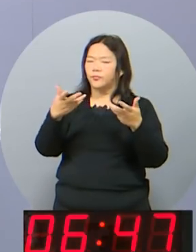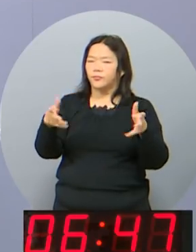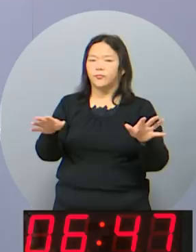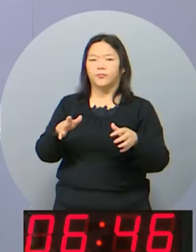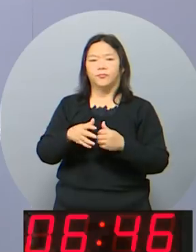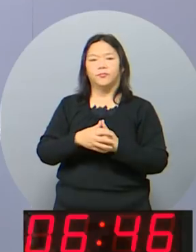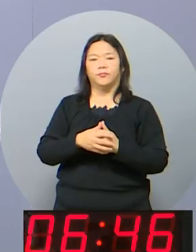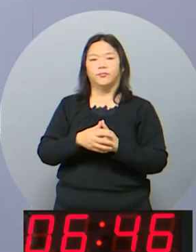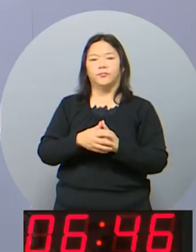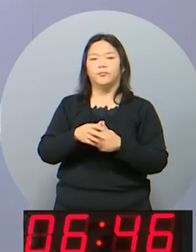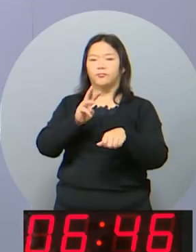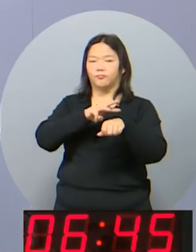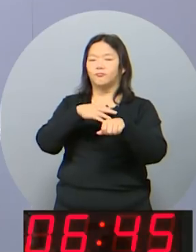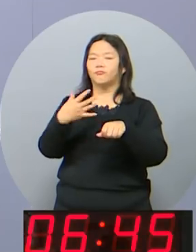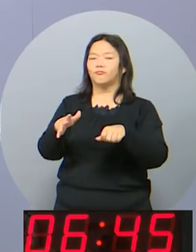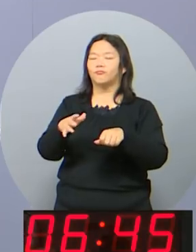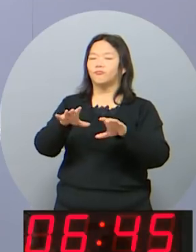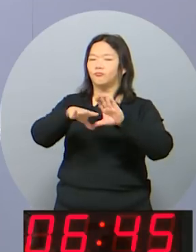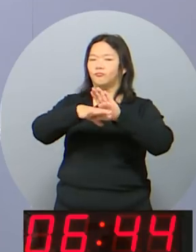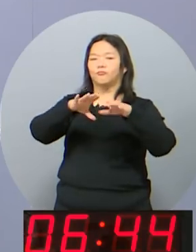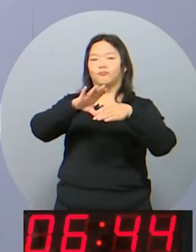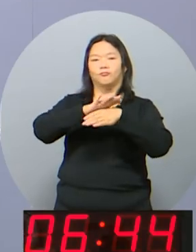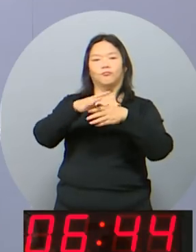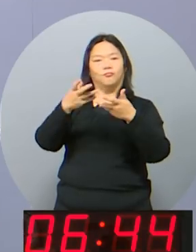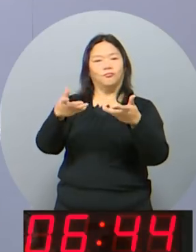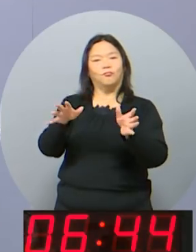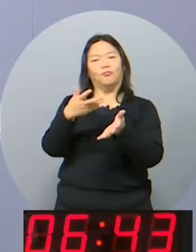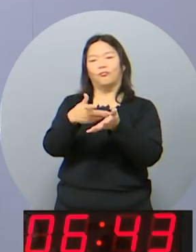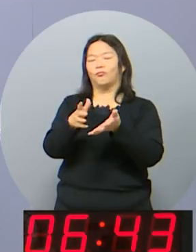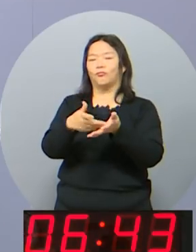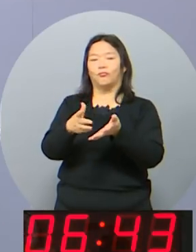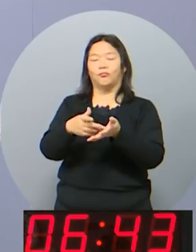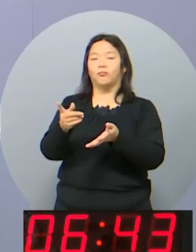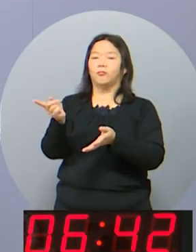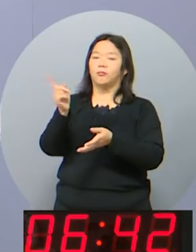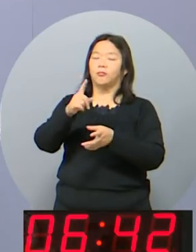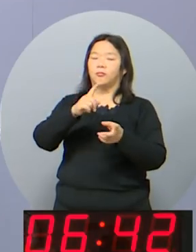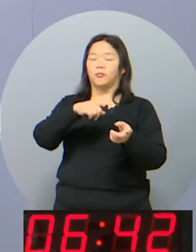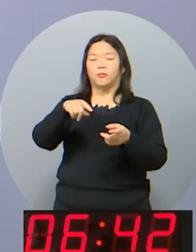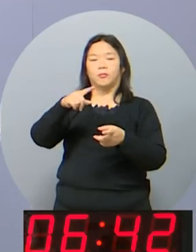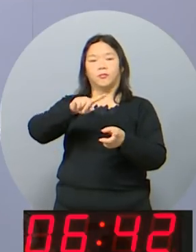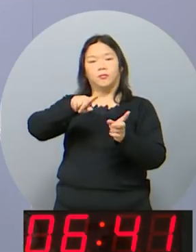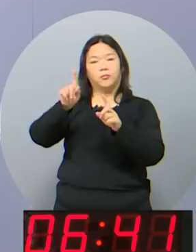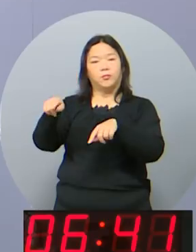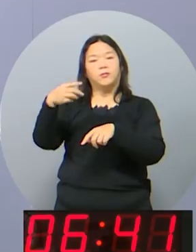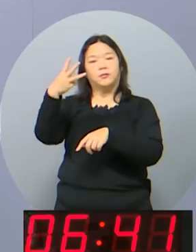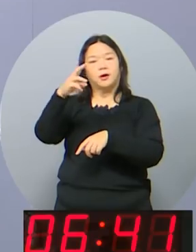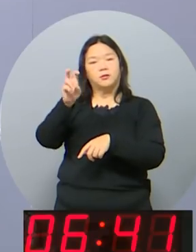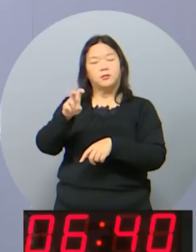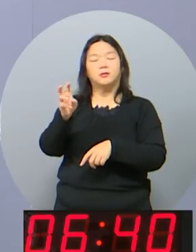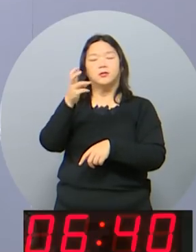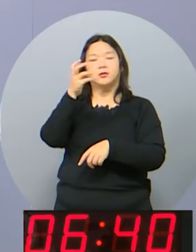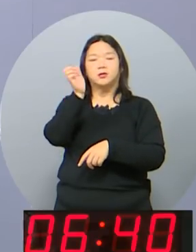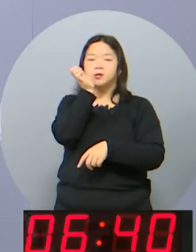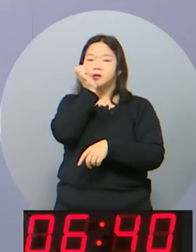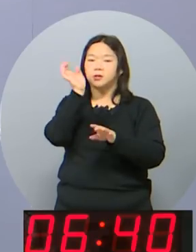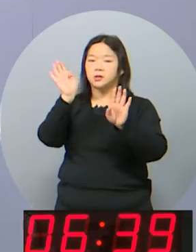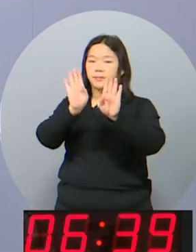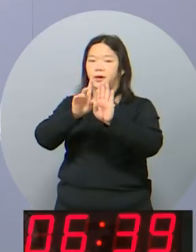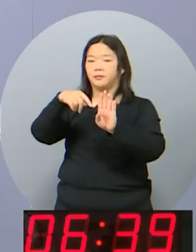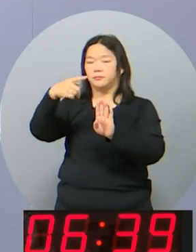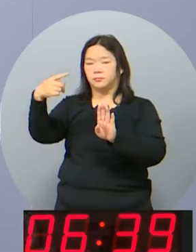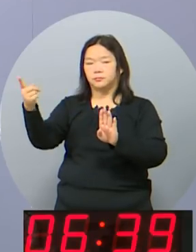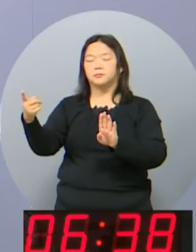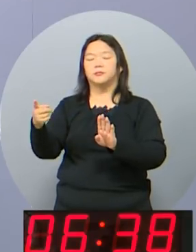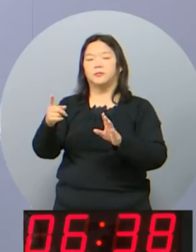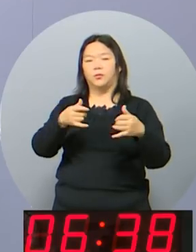我们淡水这个文化，然后来到我们三芝，来到石门，这也是非常